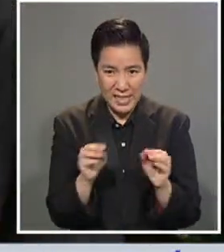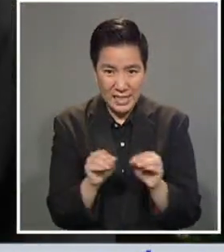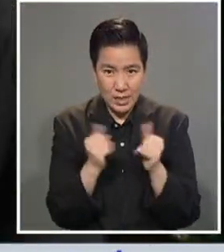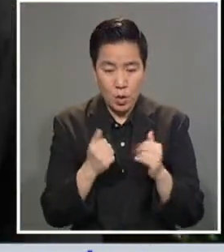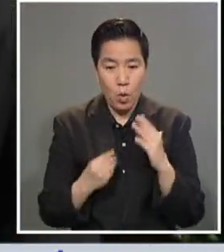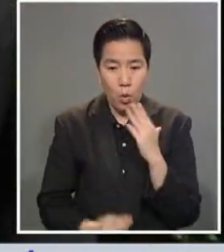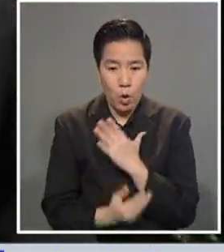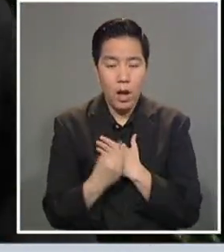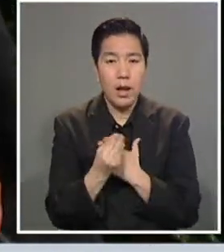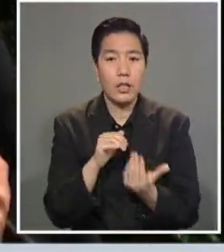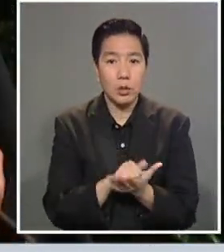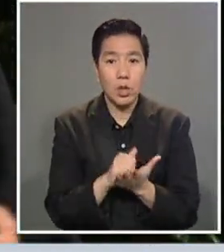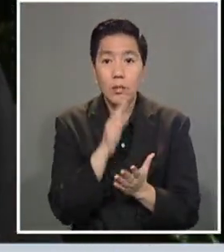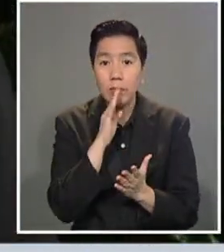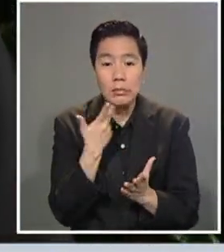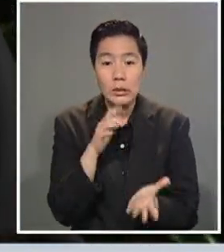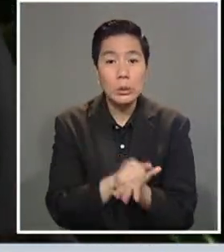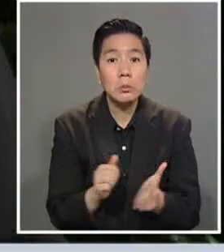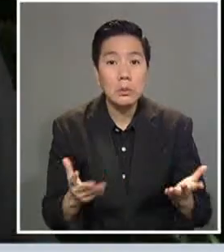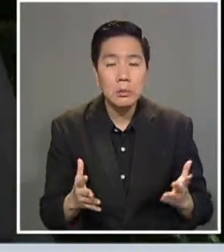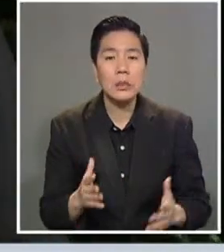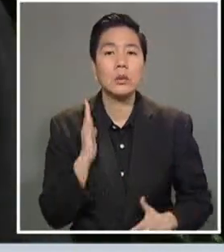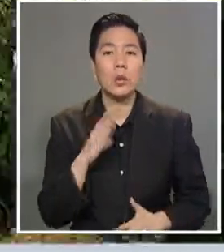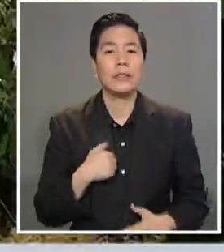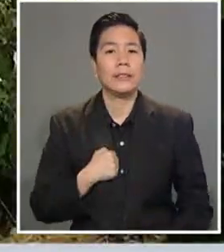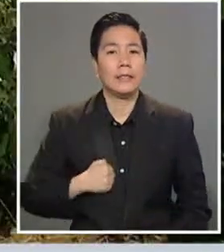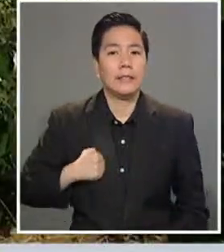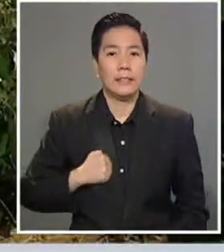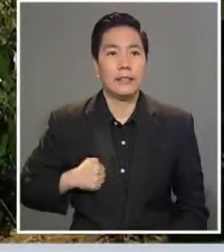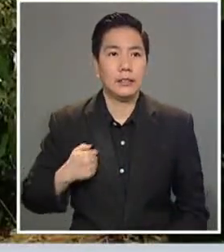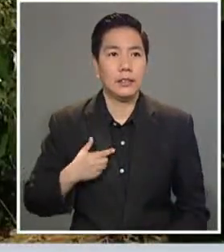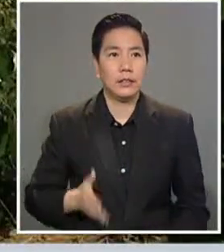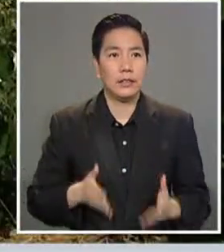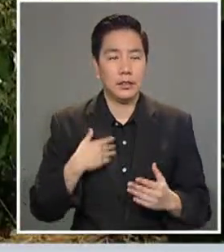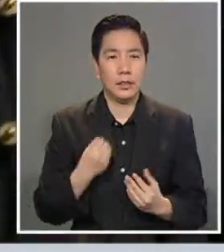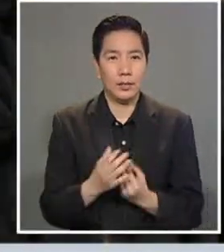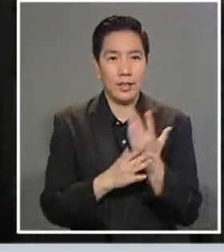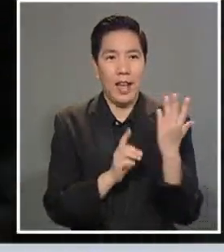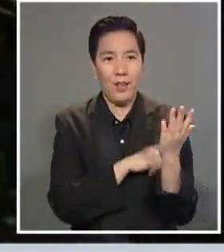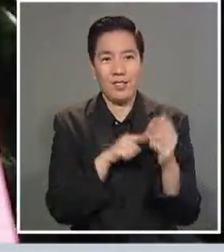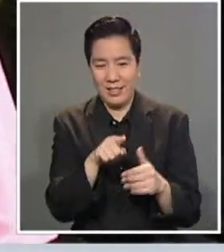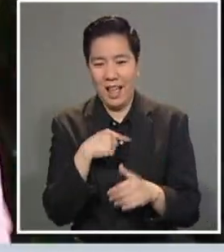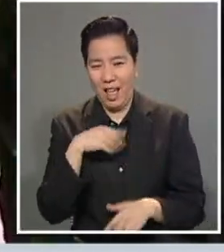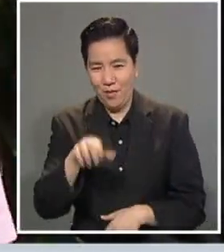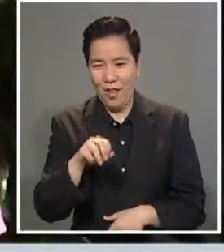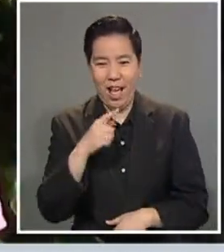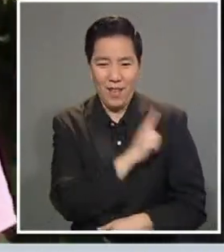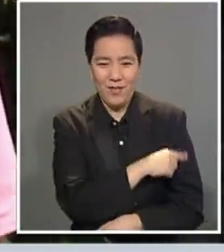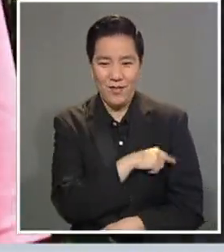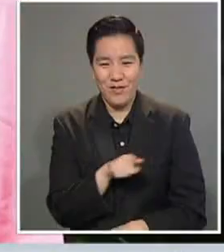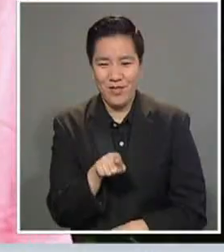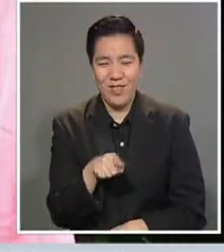ปิดโอกาสให้จองนะครับเพราะนั้นถ้าใครไม่จองเนี่ยจะเสียใจ ผมจองต้นนี ้ต้นไหน ต้นขาวนี่ผมจองต้นนี้นะ